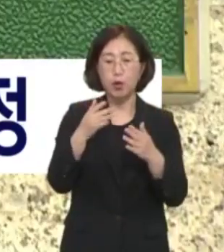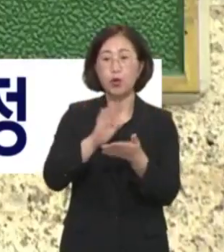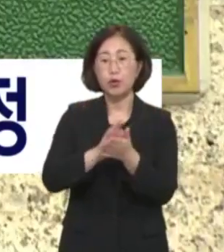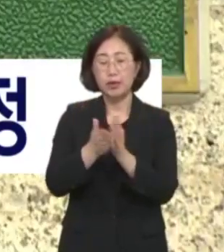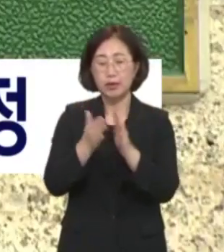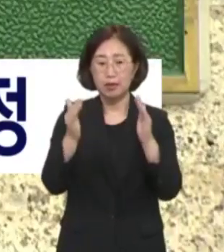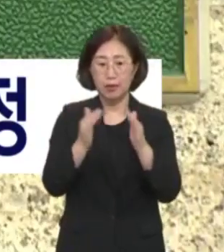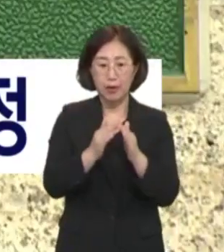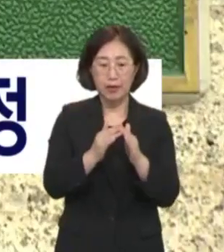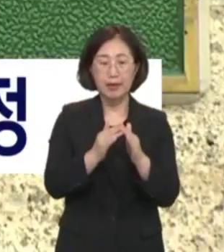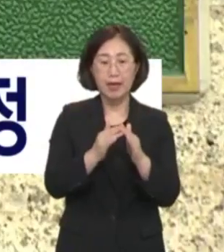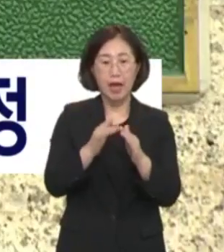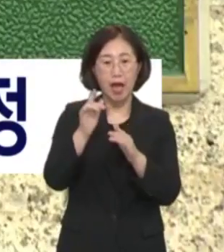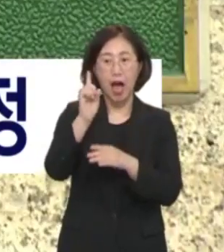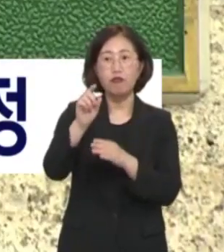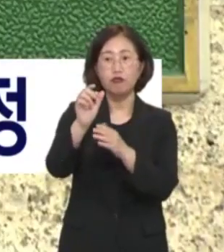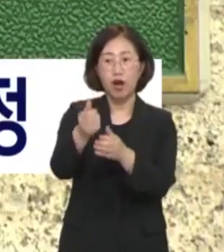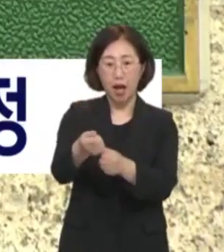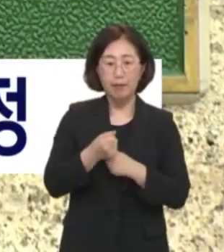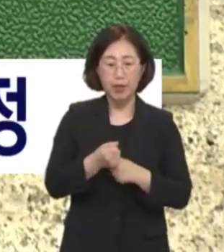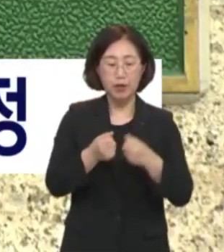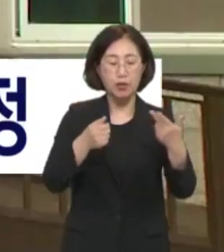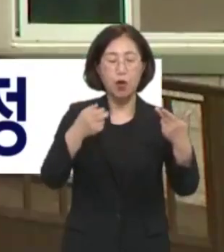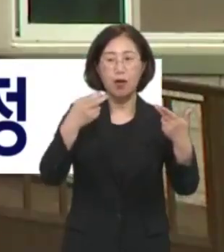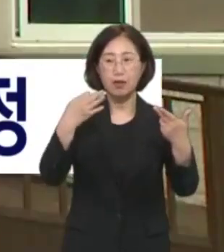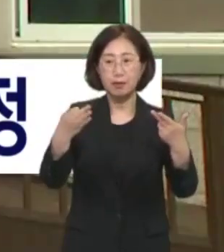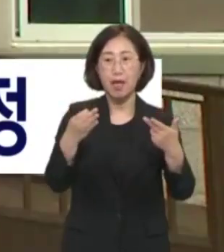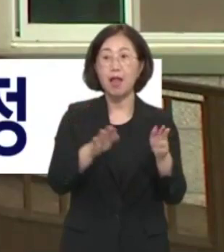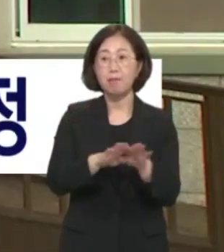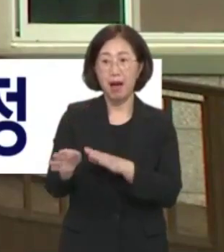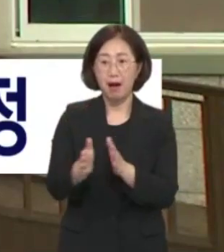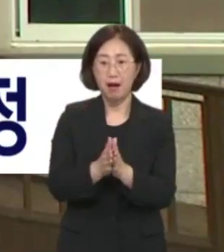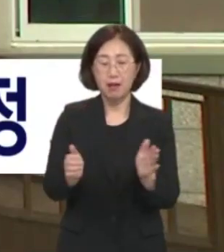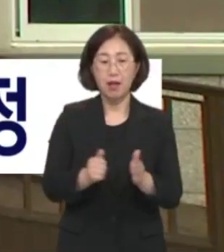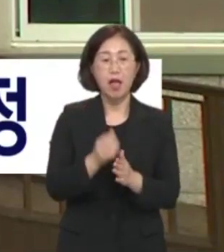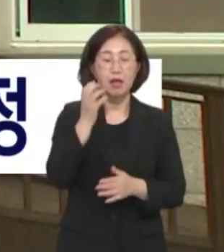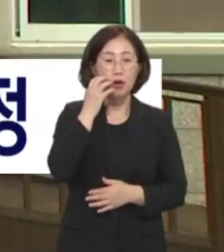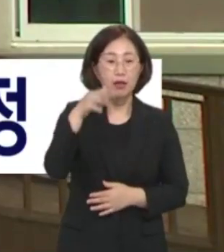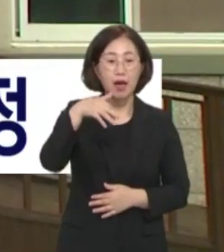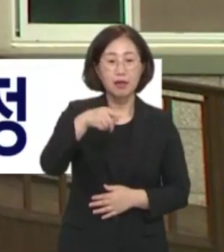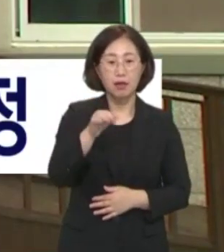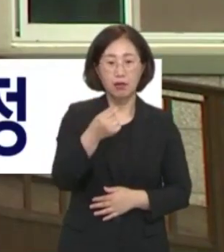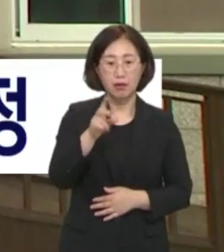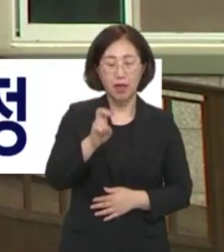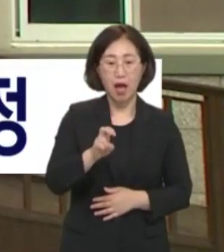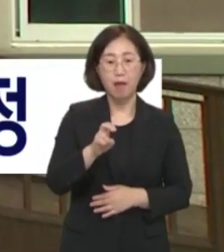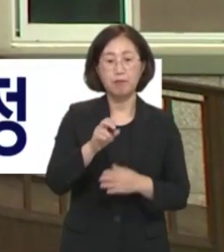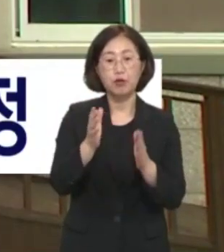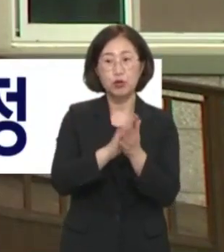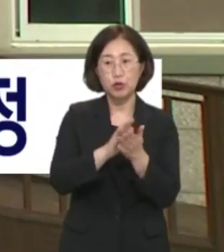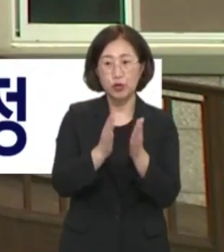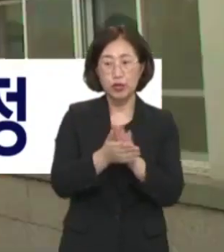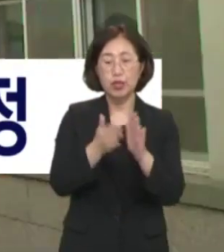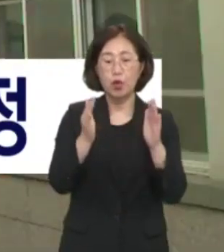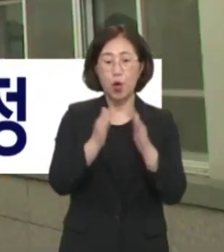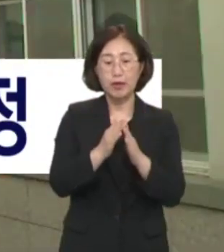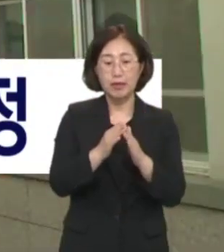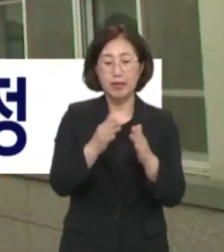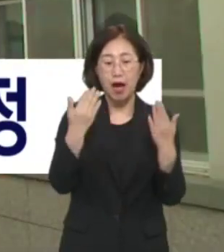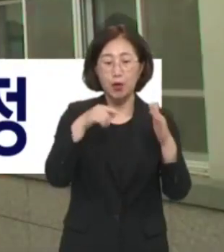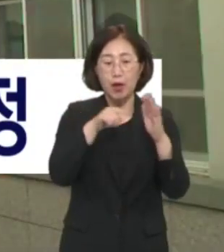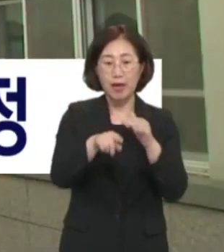유치원이 예정보다 하루 앞당겨 14일부터 방학에 들어갔고 청양 청남초등학교와 병설 유치원은 등교